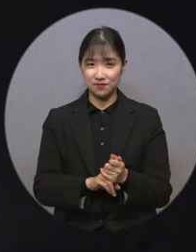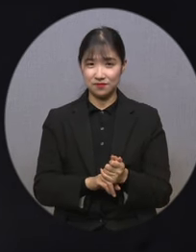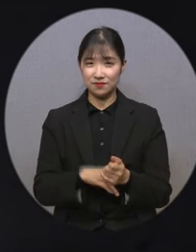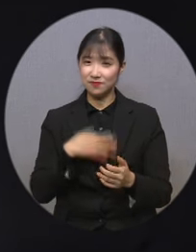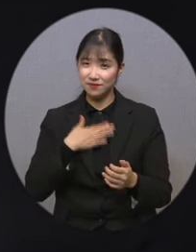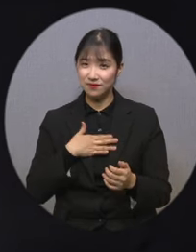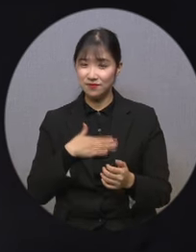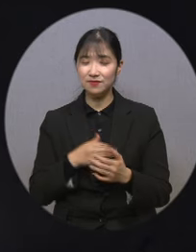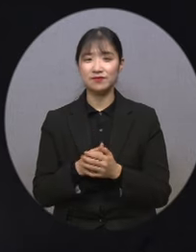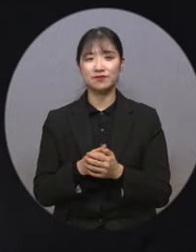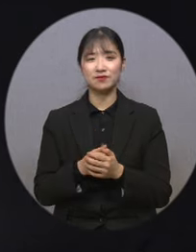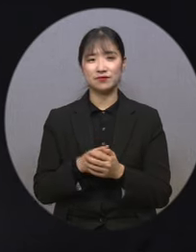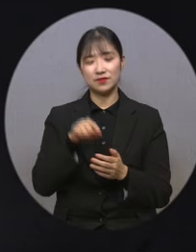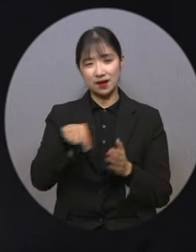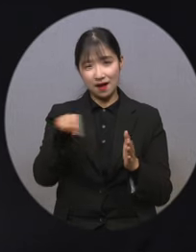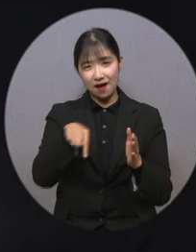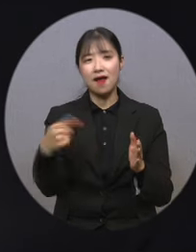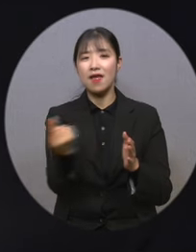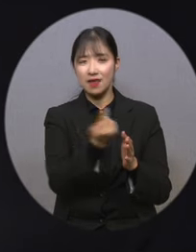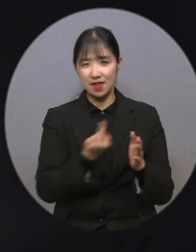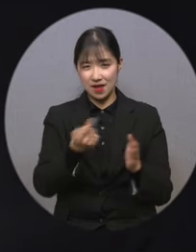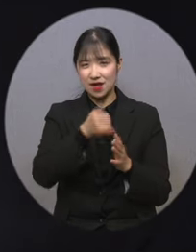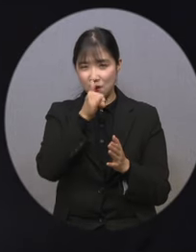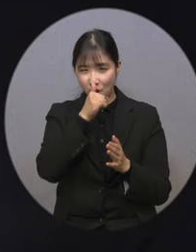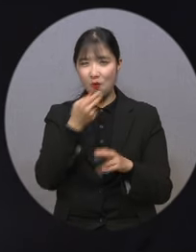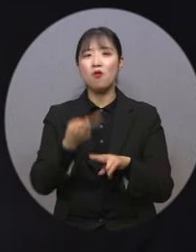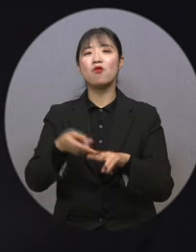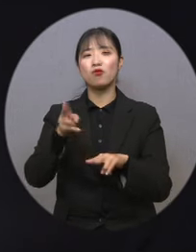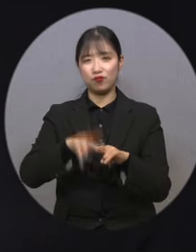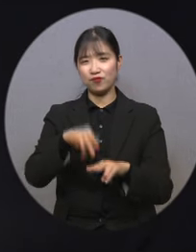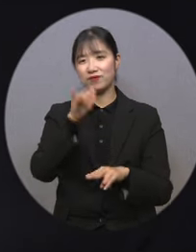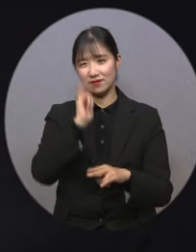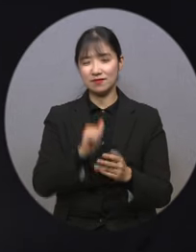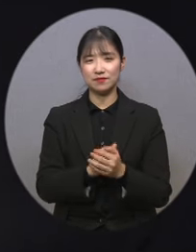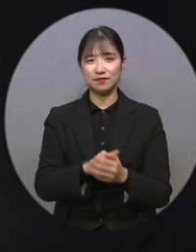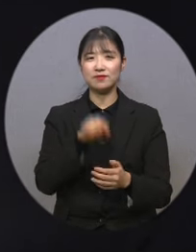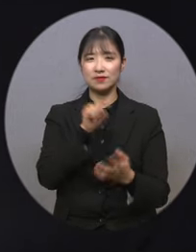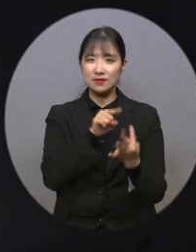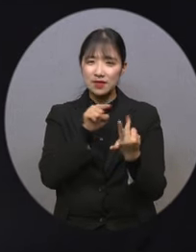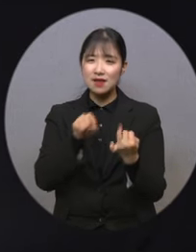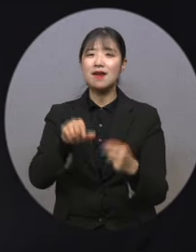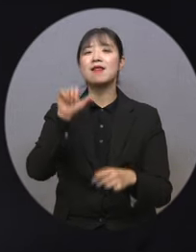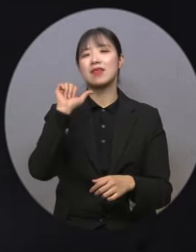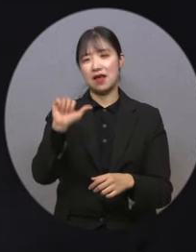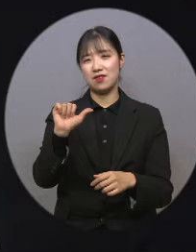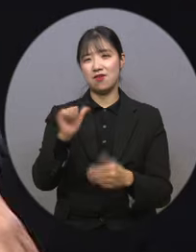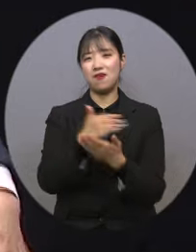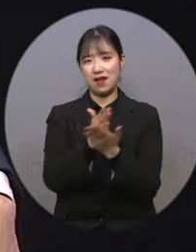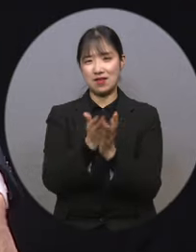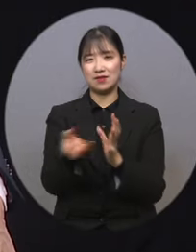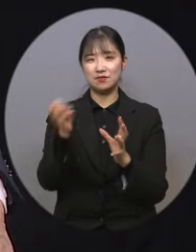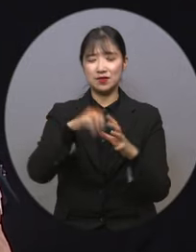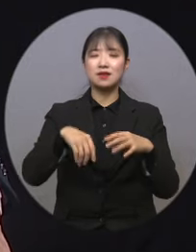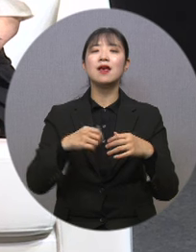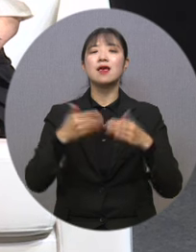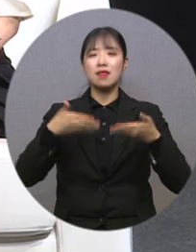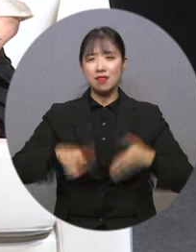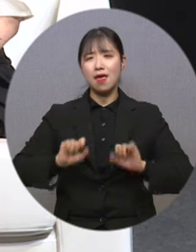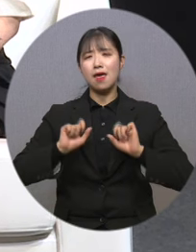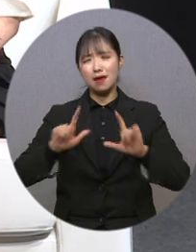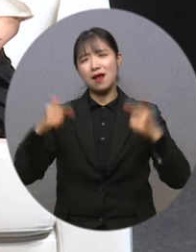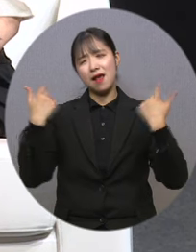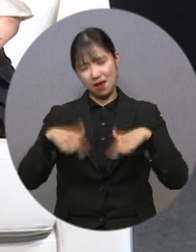알겠죠? 그 안에 케이크가 들어있고 그 안에 선물이 들어있어요. 이 다섯 가지의 박스가 생일날마다 옵니다.